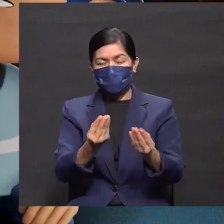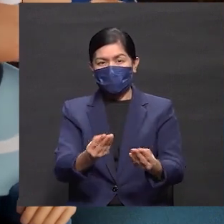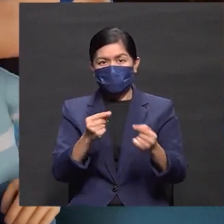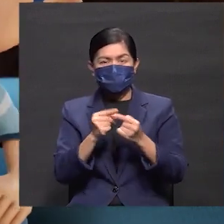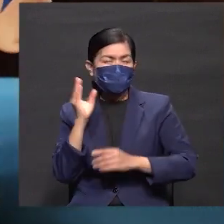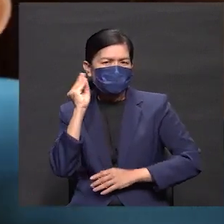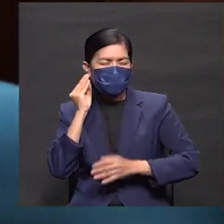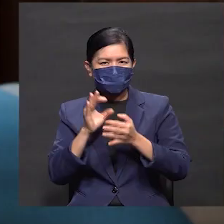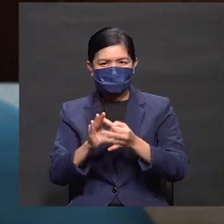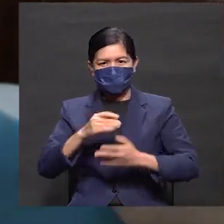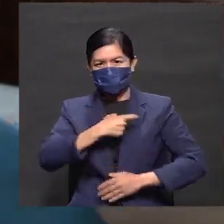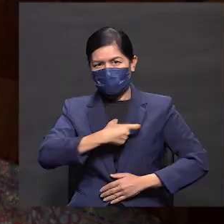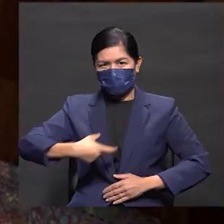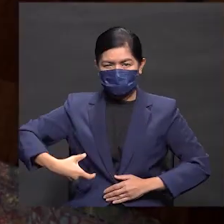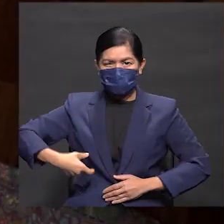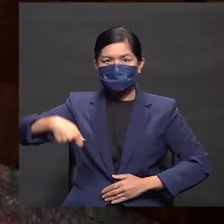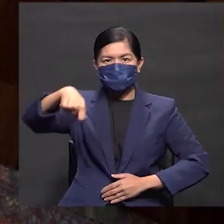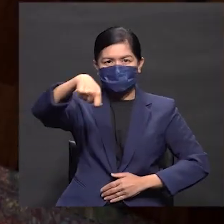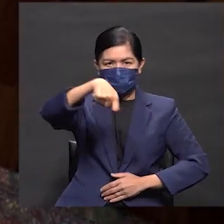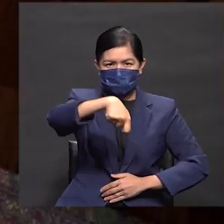ให้ฟังไป